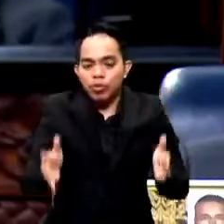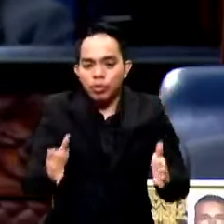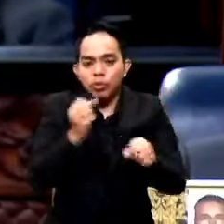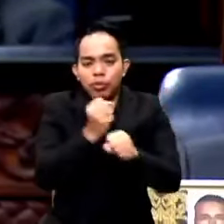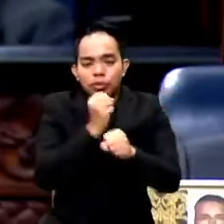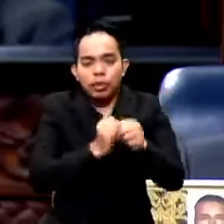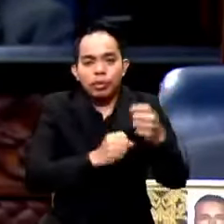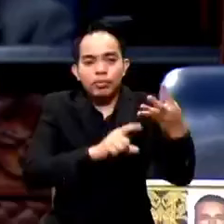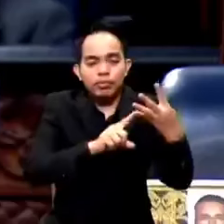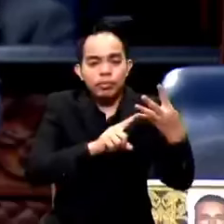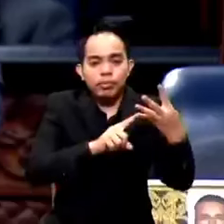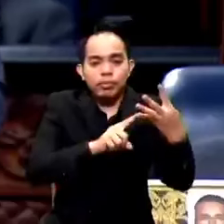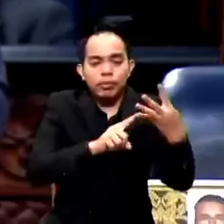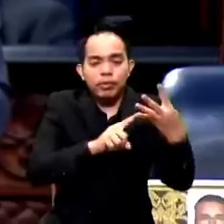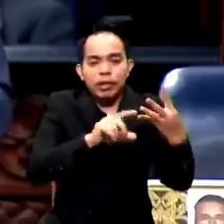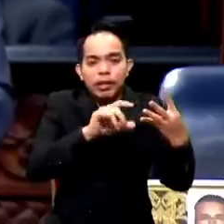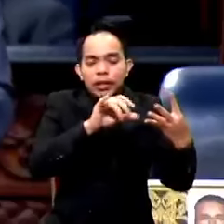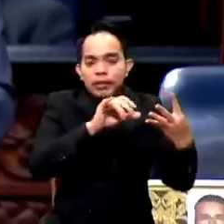ICT